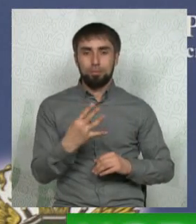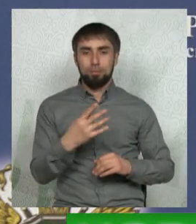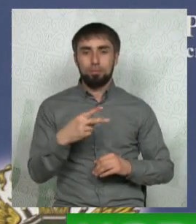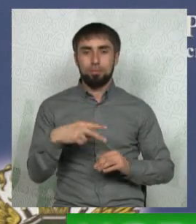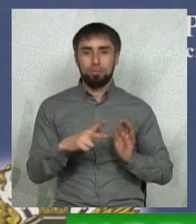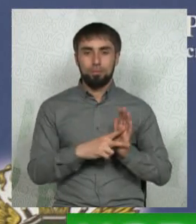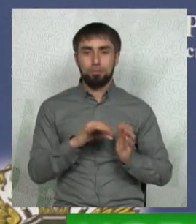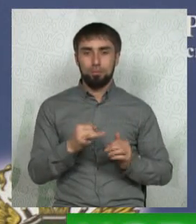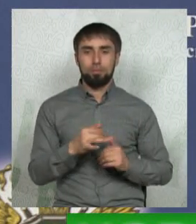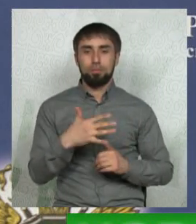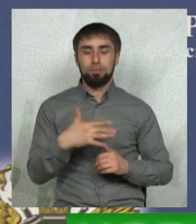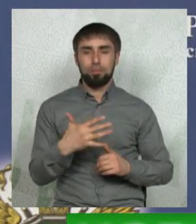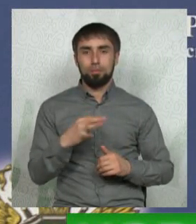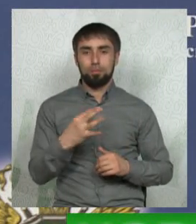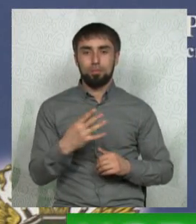550428 и